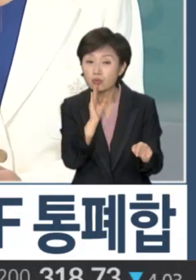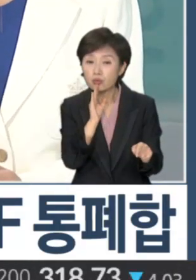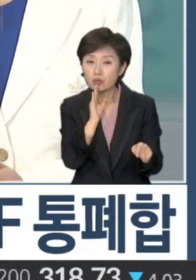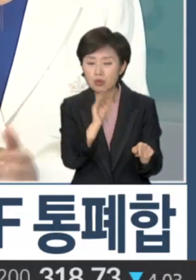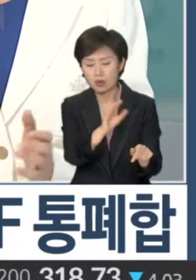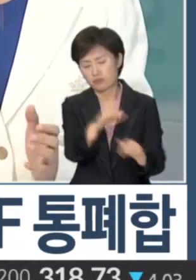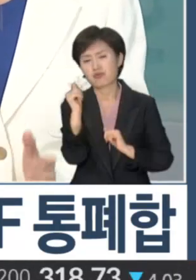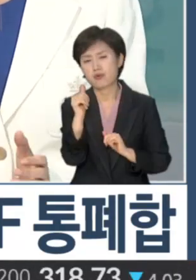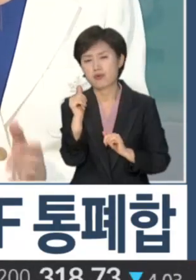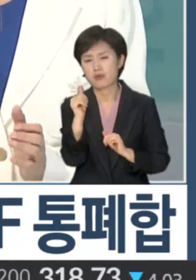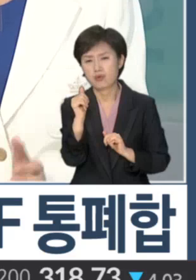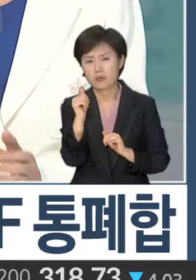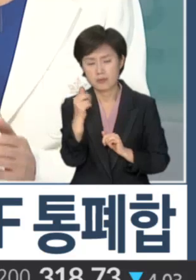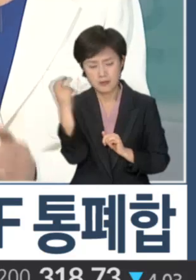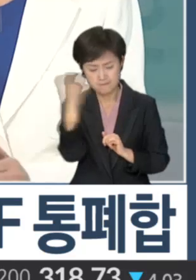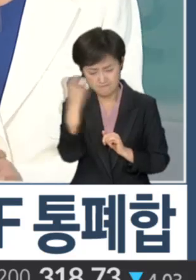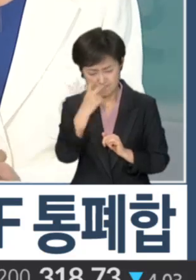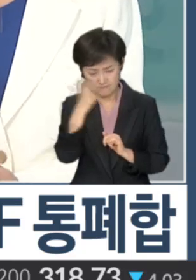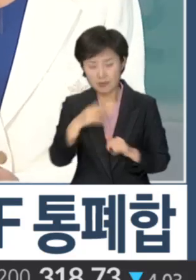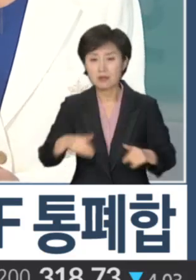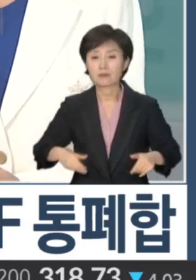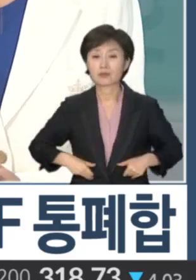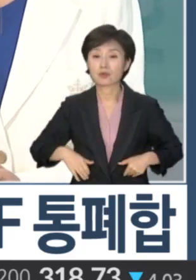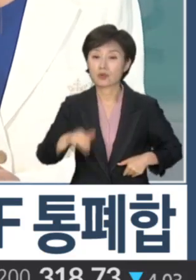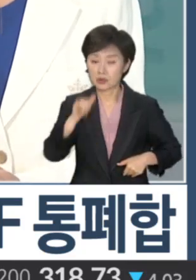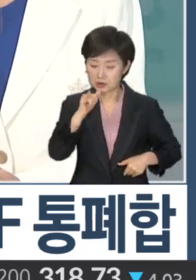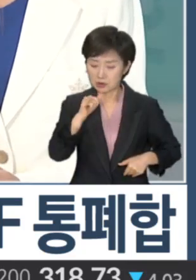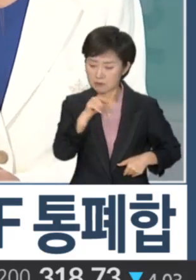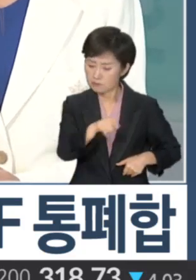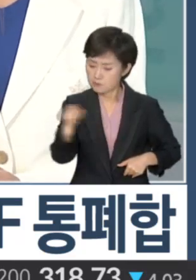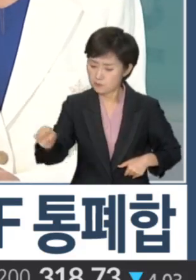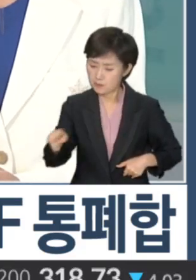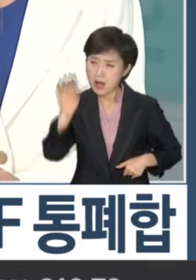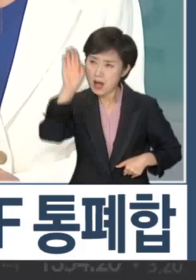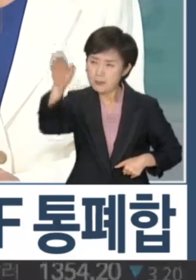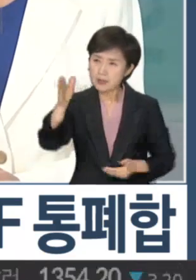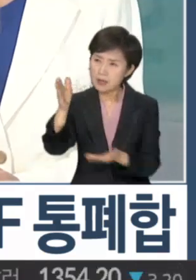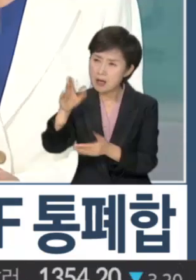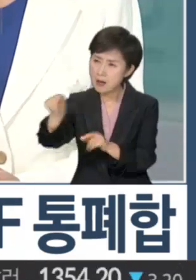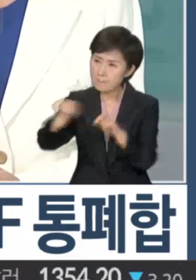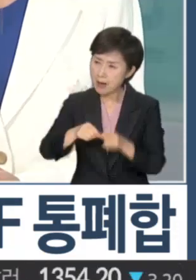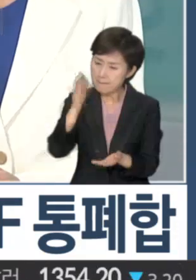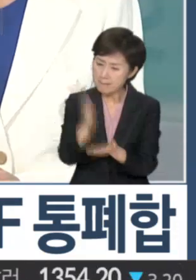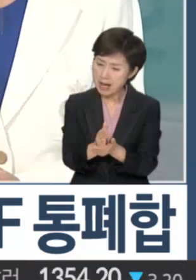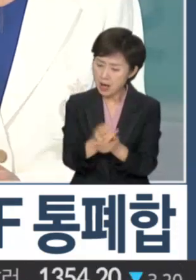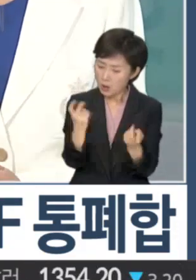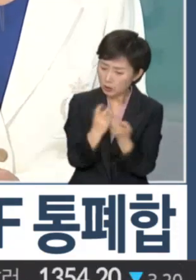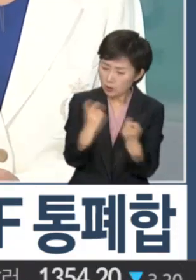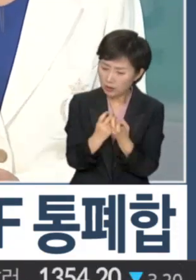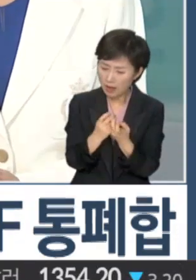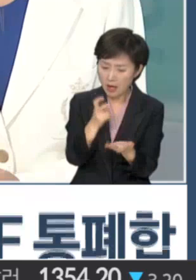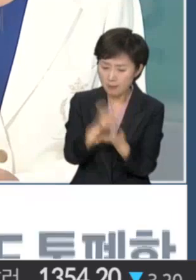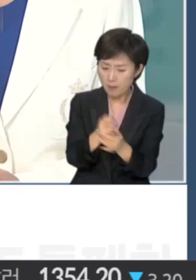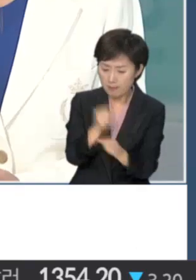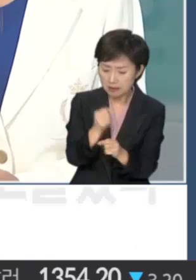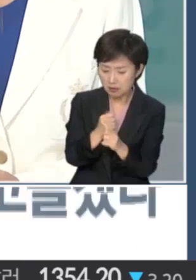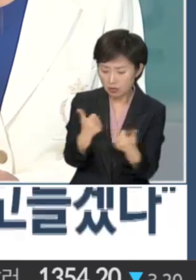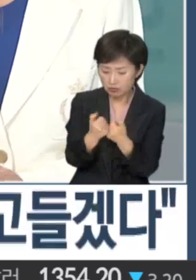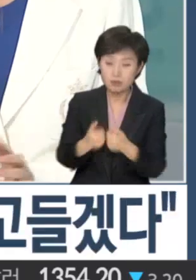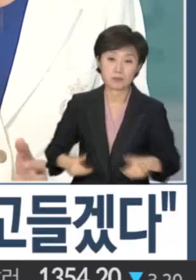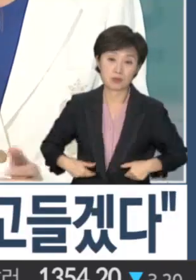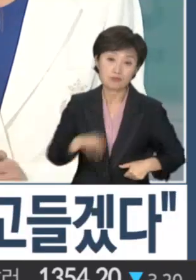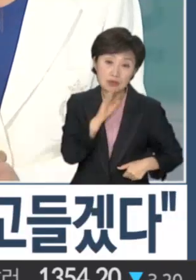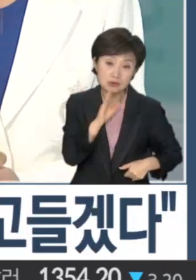그런 것들을 국감에서 다루고 정책적으로 앞으로 그런 일이 없도록 해야 되는 일들을 다뤄야 되는데 무슨 법카 얘기